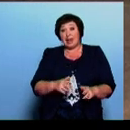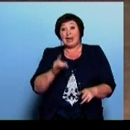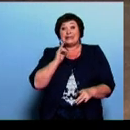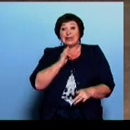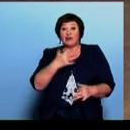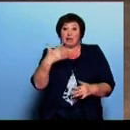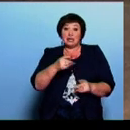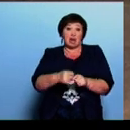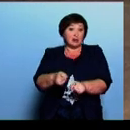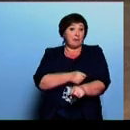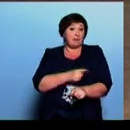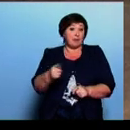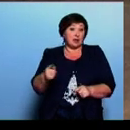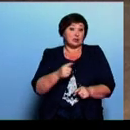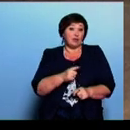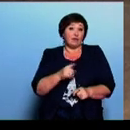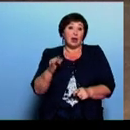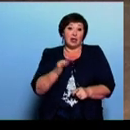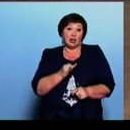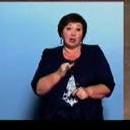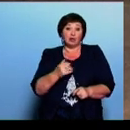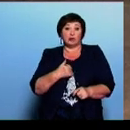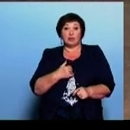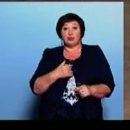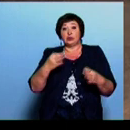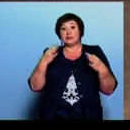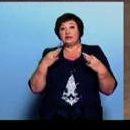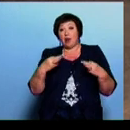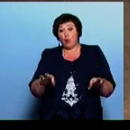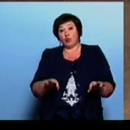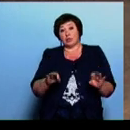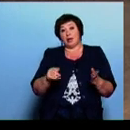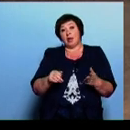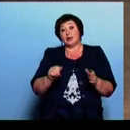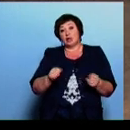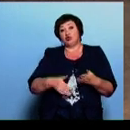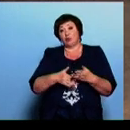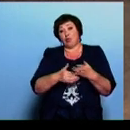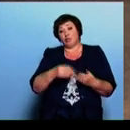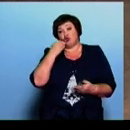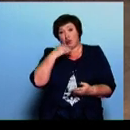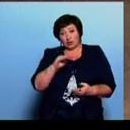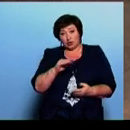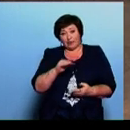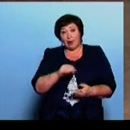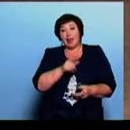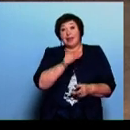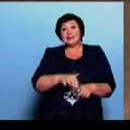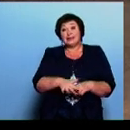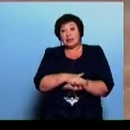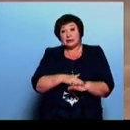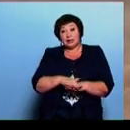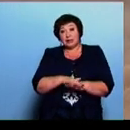метрах. И помощь будет доступна и, надеюсь, я качественно будет. Население, я думаю, будет